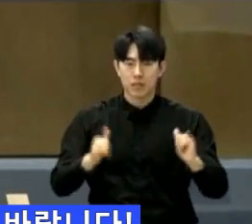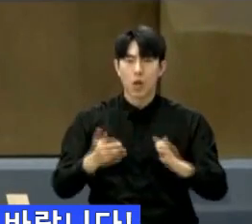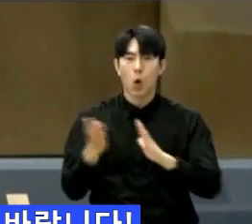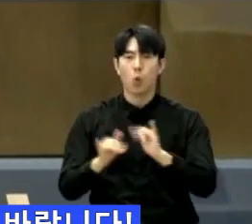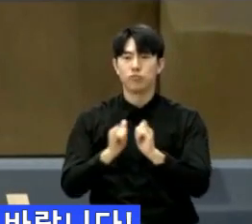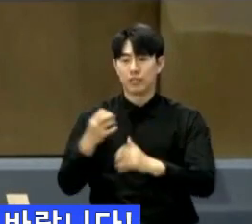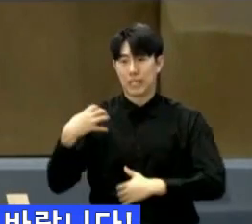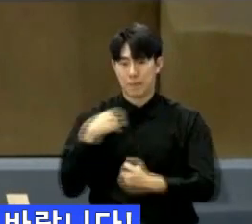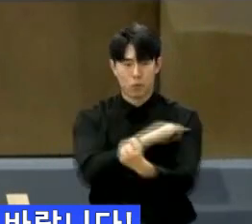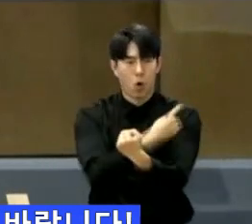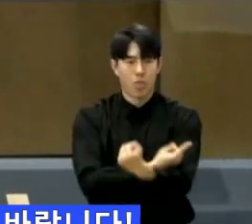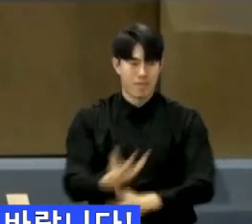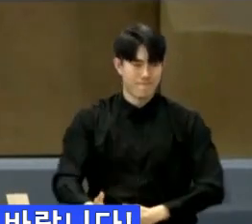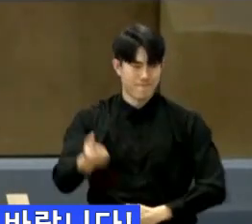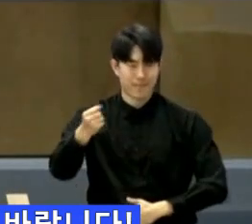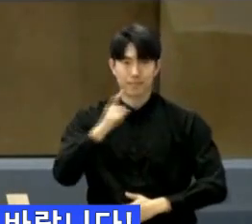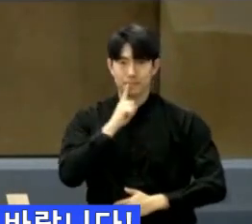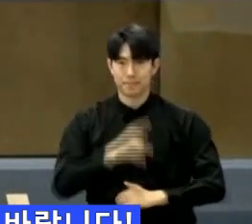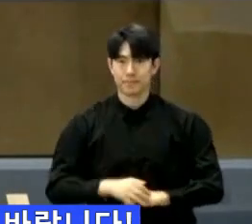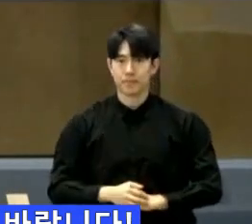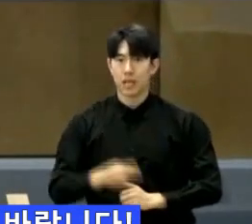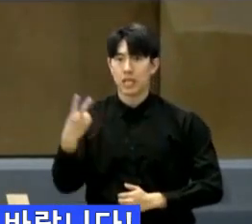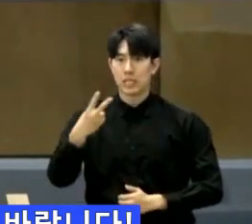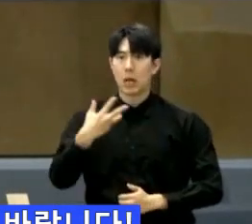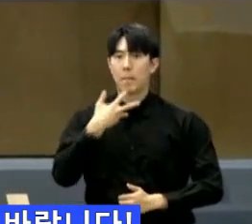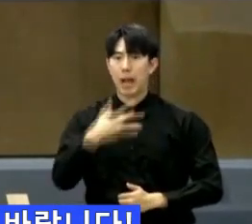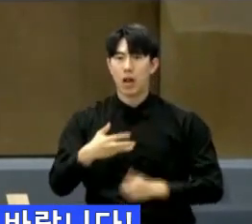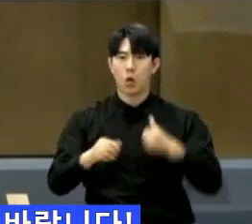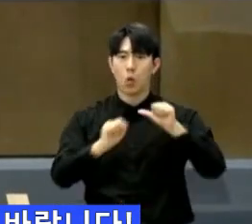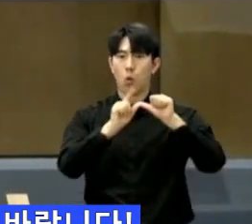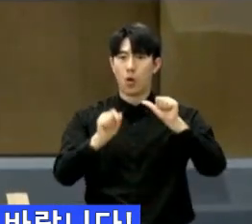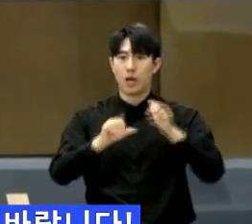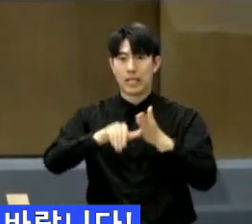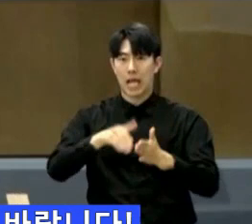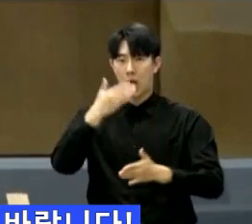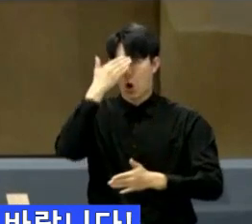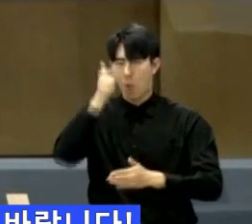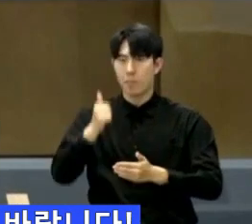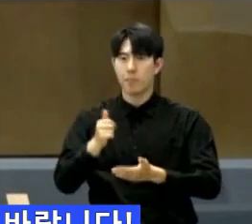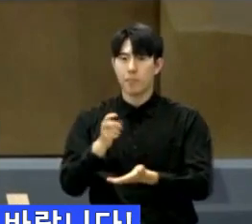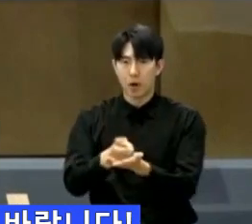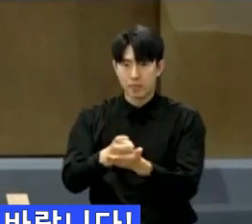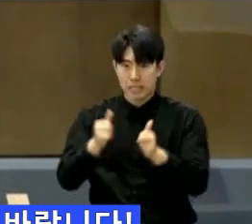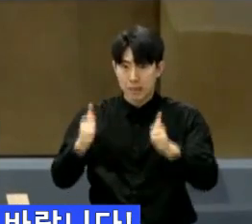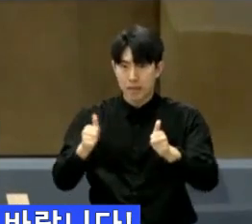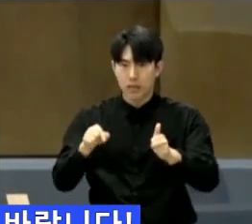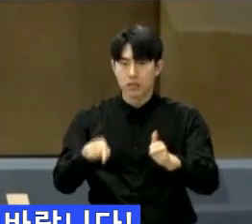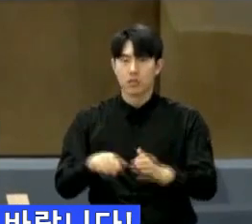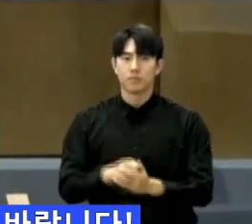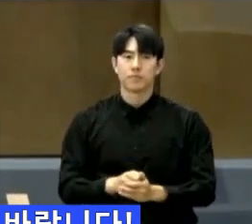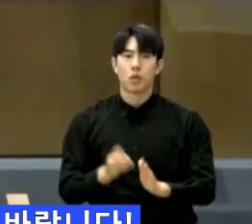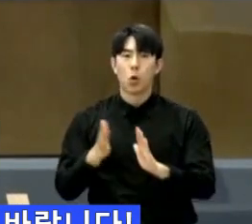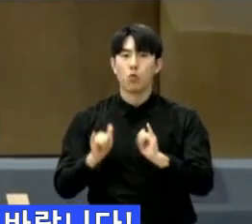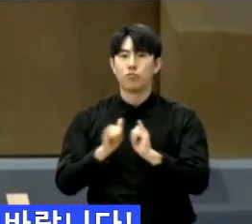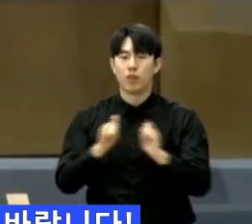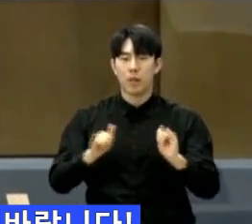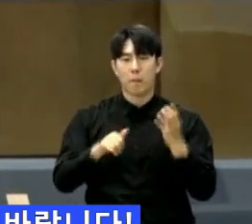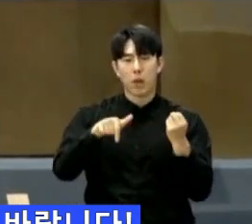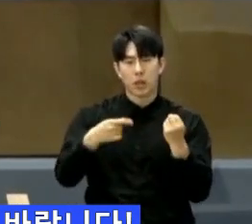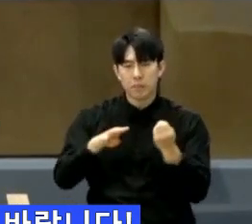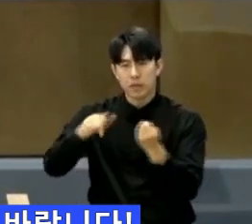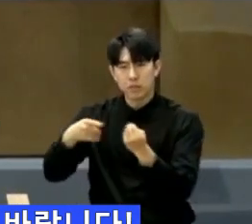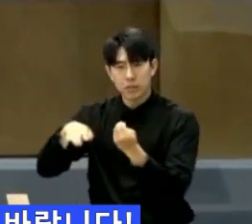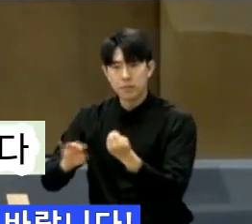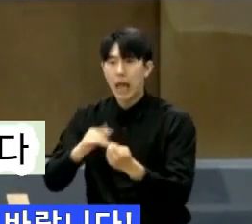공무담임권을 갖는다라고 정하고 있습니다. 2008년 5월 헌법재판소는 공무원 급수별 나이 상한제를 위헌이라